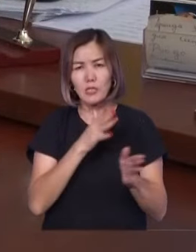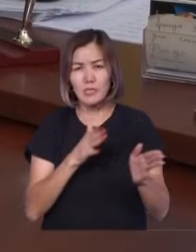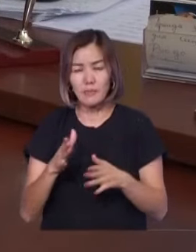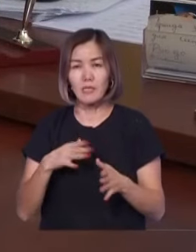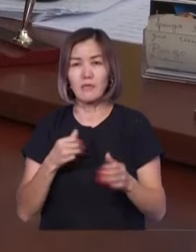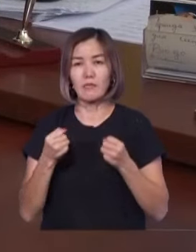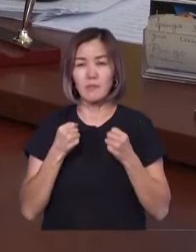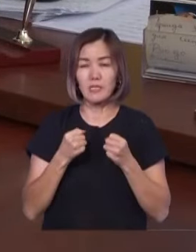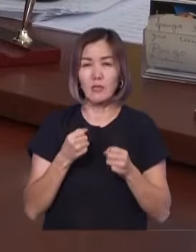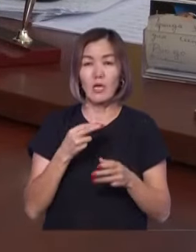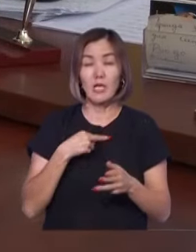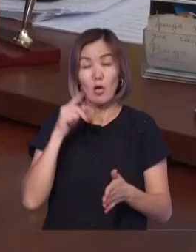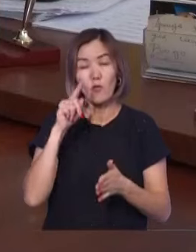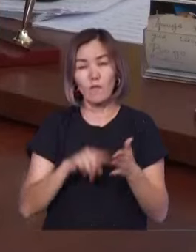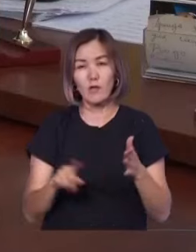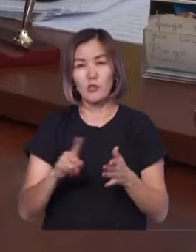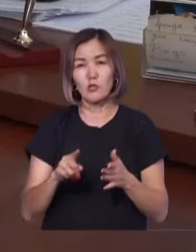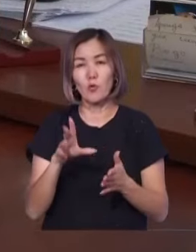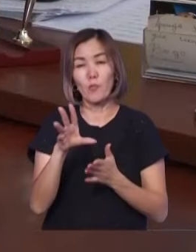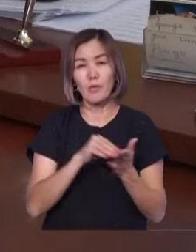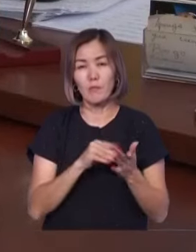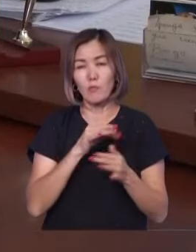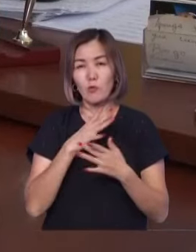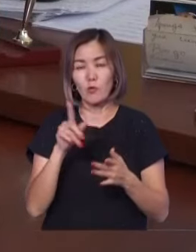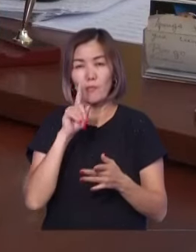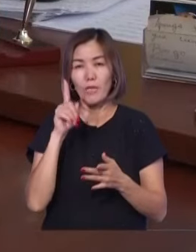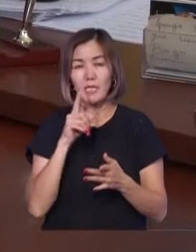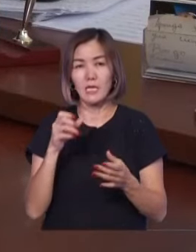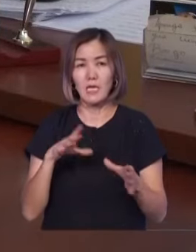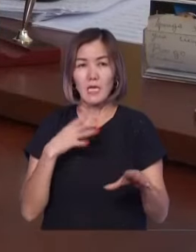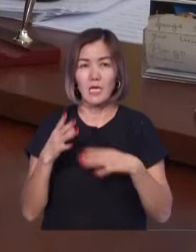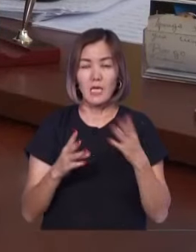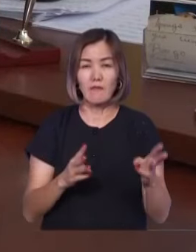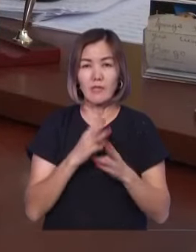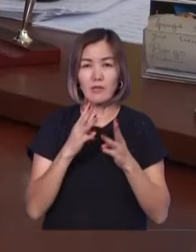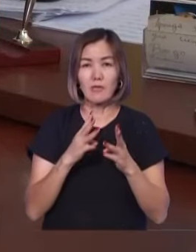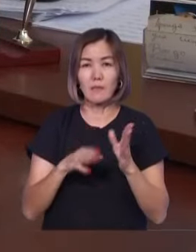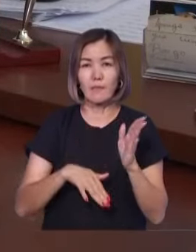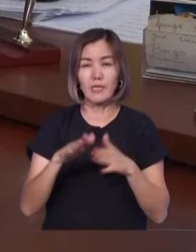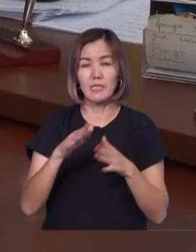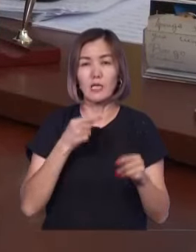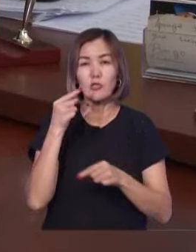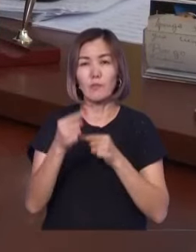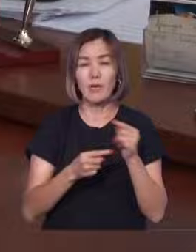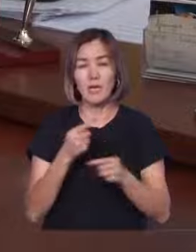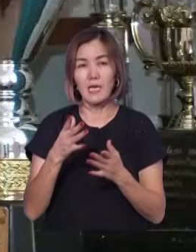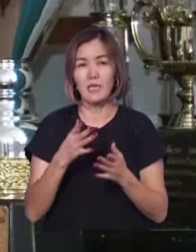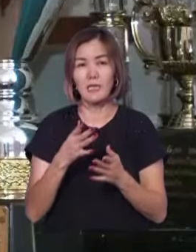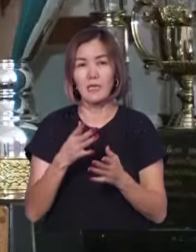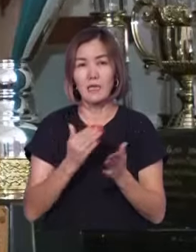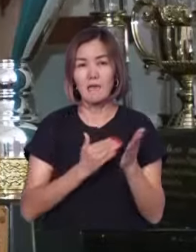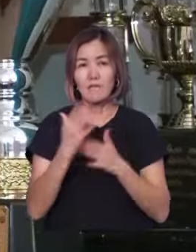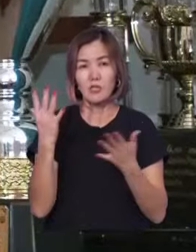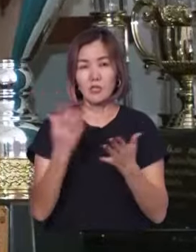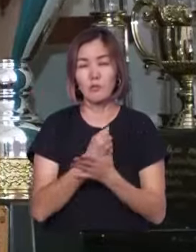спортсмен Я уверен что он станет Примером для многих молодых атлетов и вдохновит подрастающее поколение на покорение вершин